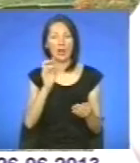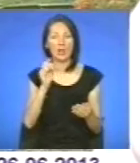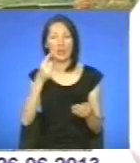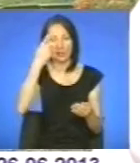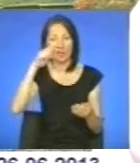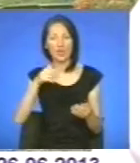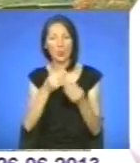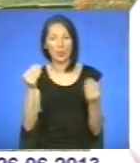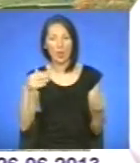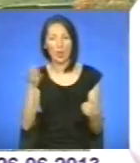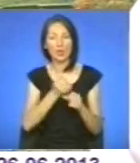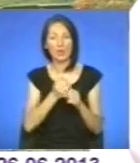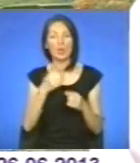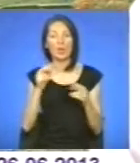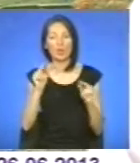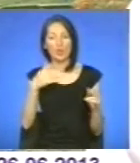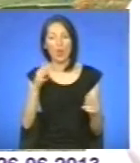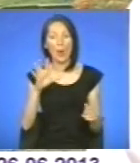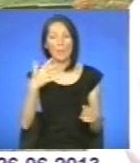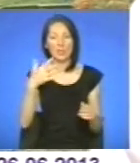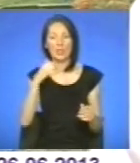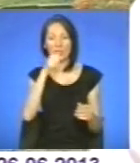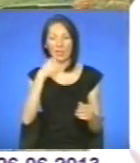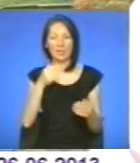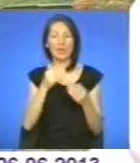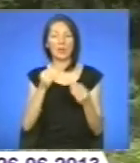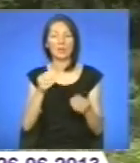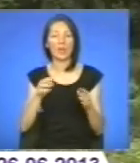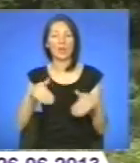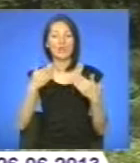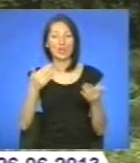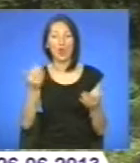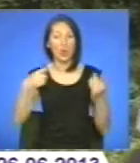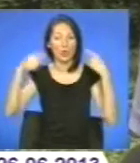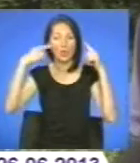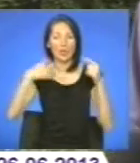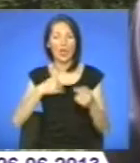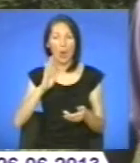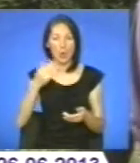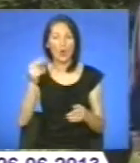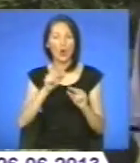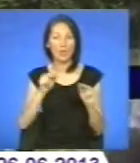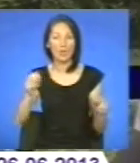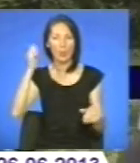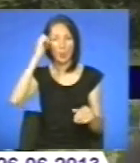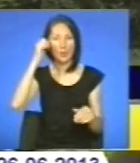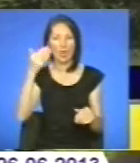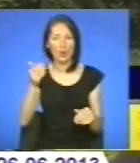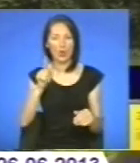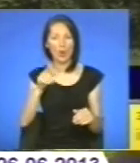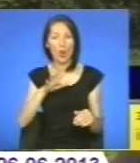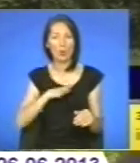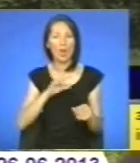45-річчя, виставили це все, презентацію його творчості. Я був його вчителем, пам'ятаю його. У нього були